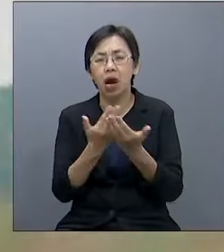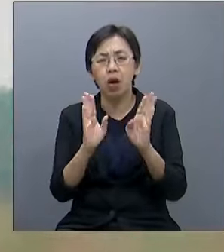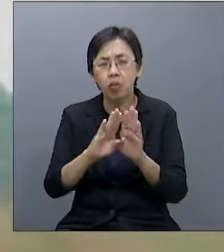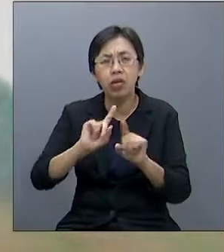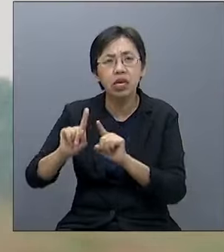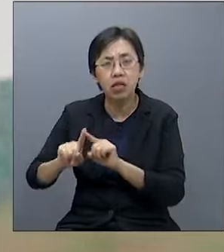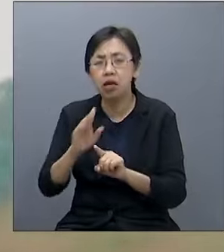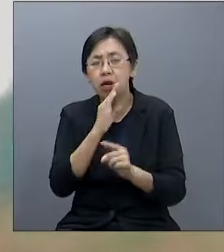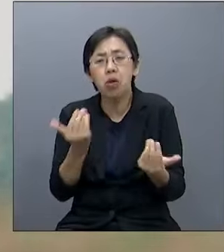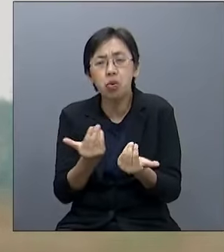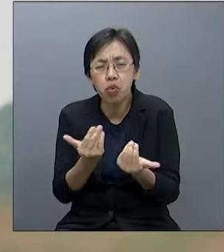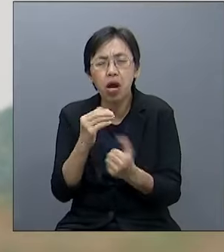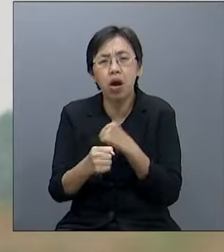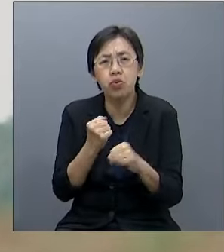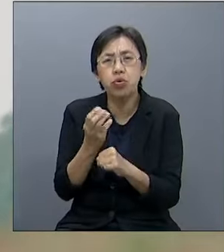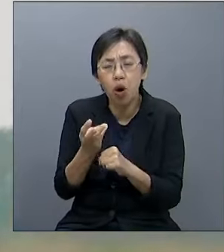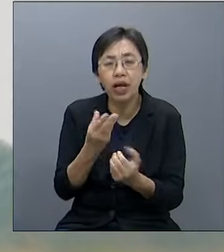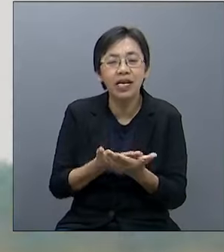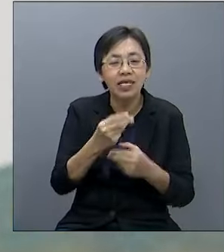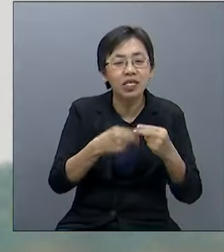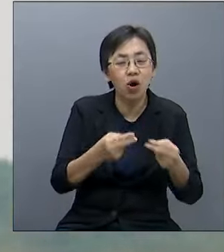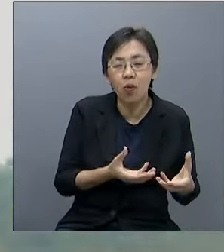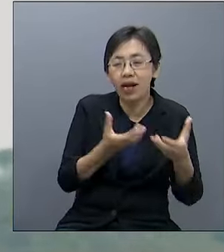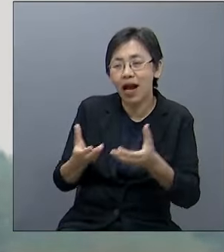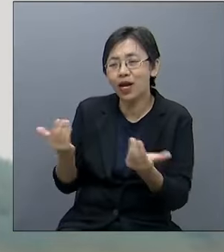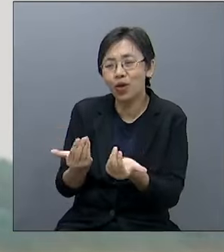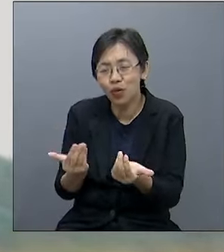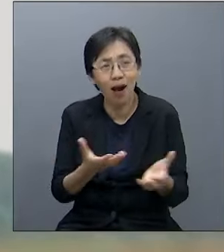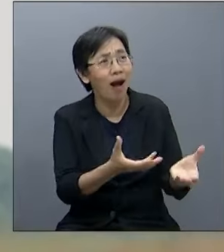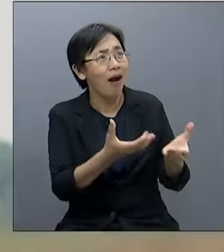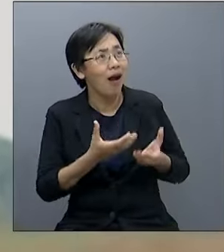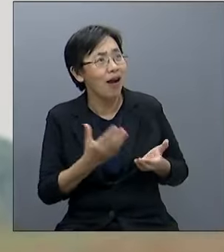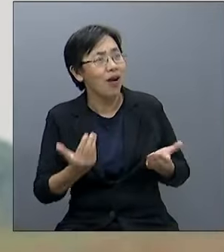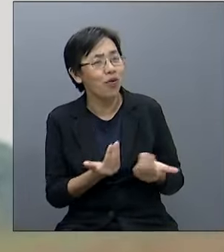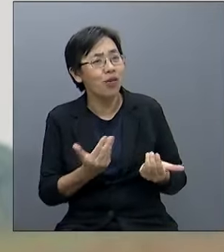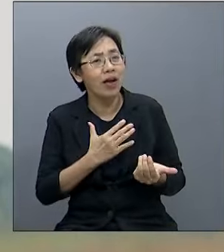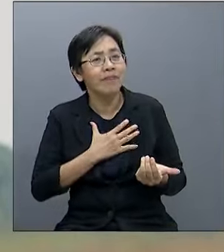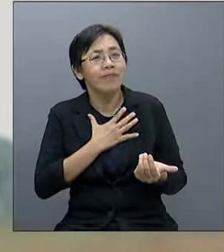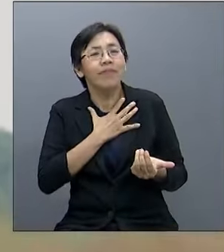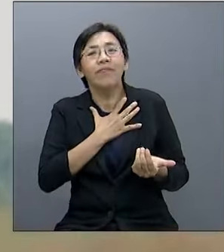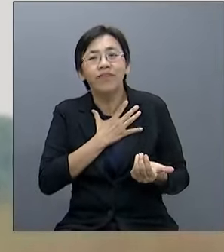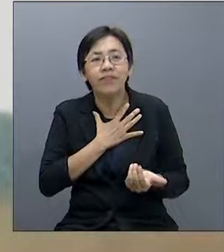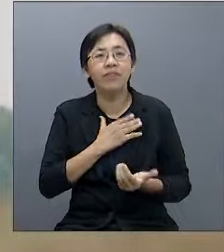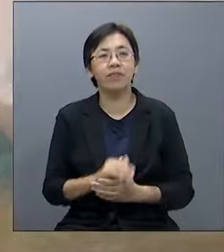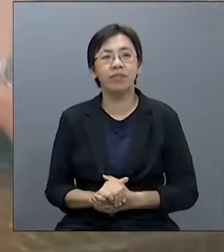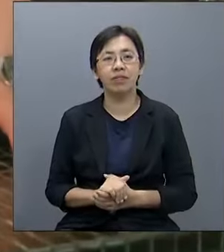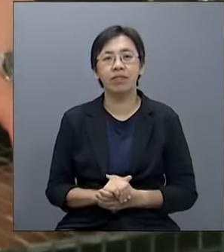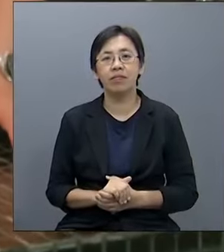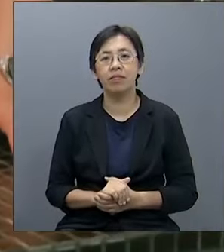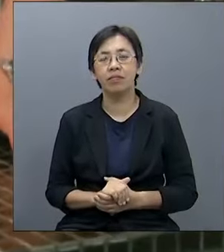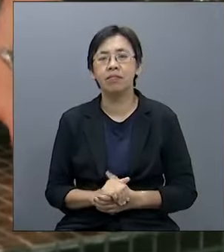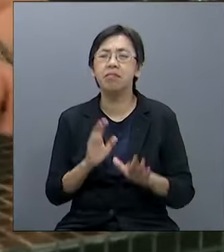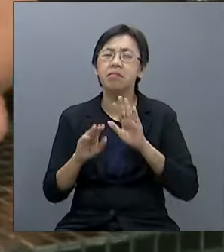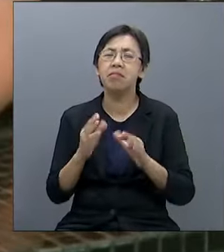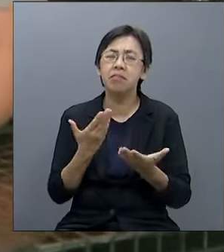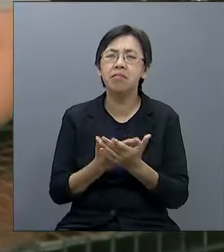ลูกยังเล็กเนี่ยเขาซื้อของขวัญให้ลูกเนี่ยลูกเขารู้สึกดีใจมากทั้งที่เขาละเลยส่วนนี้ไปนานแค่ไม่กี่ร้อยของการ